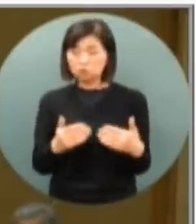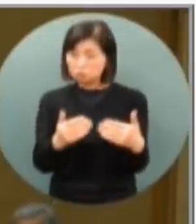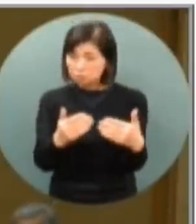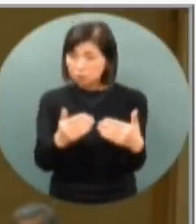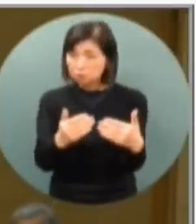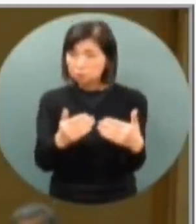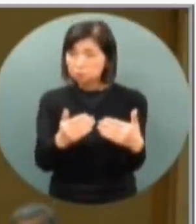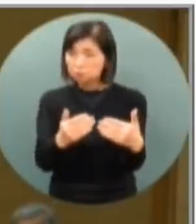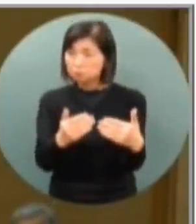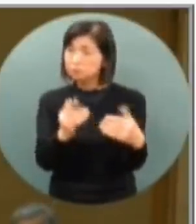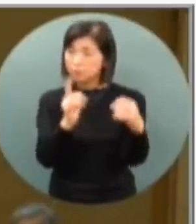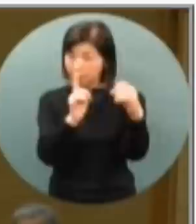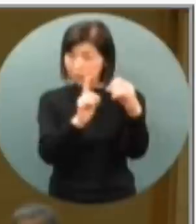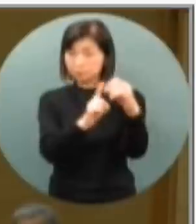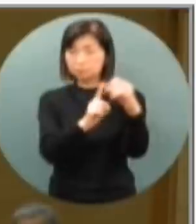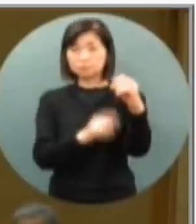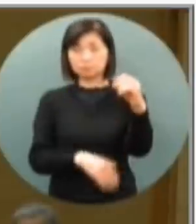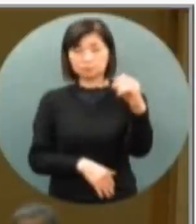で、